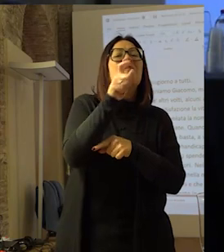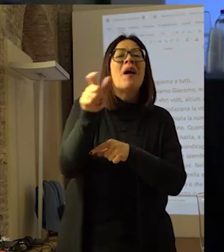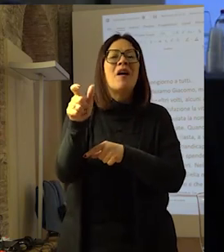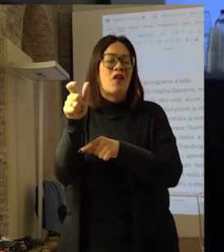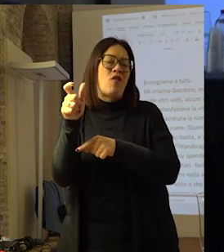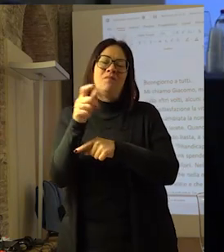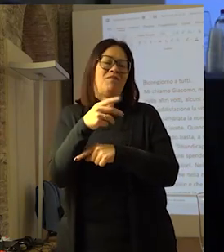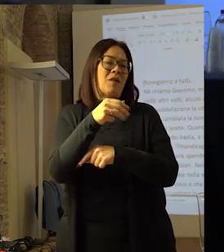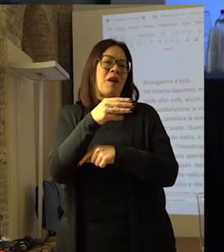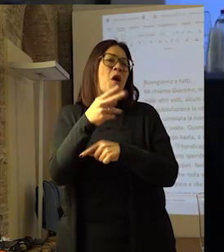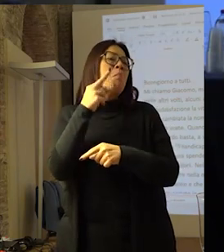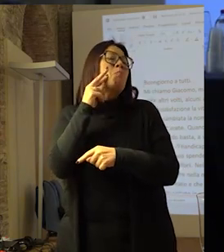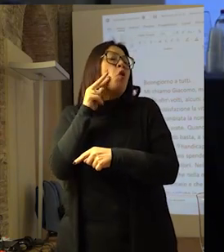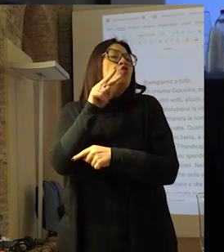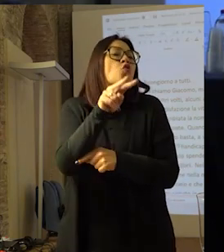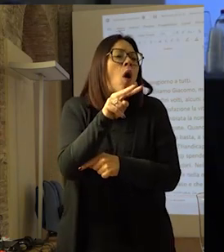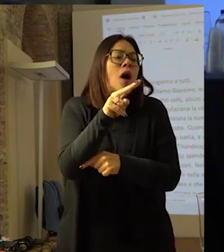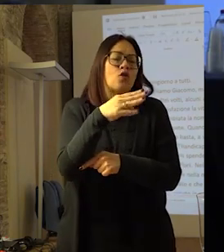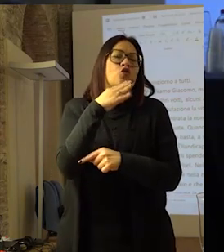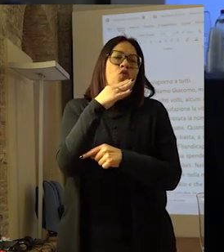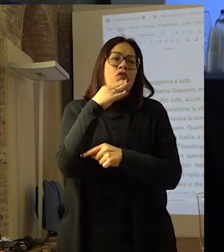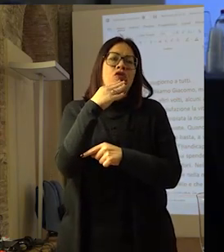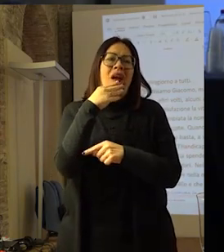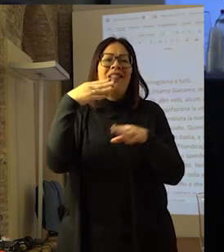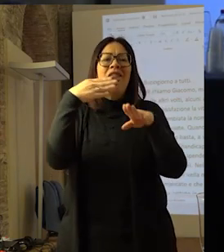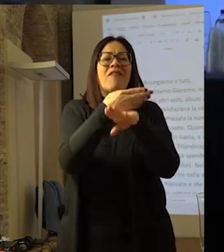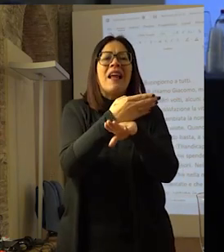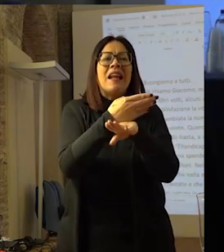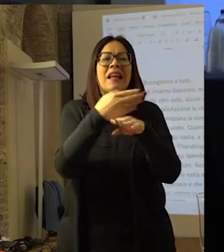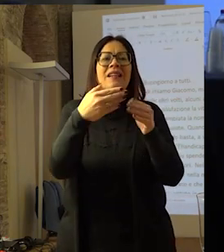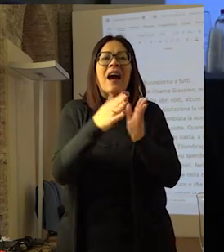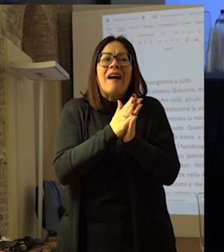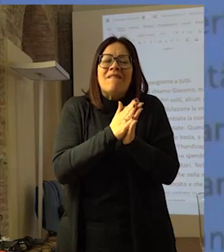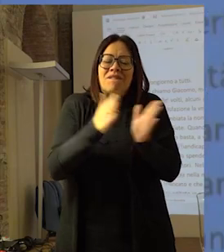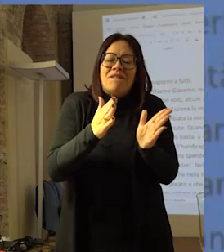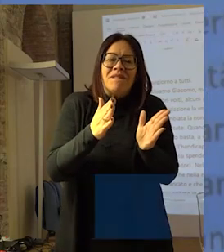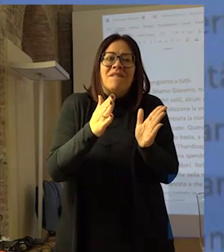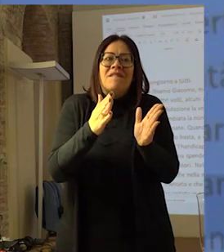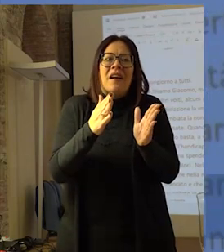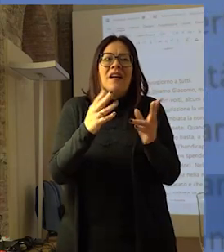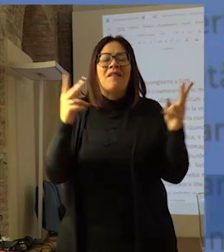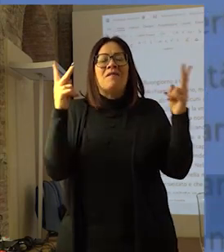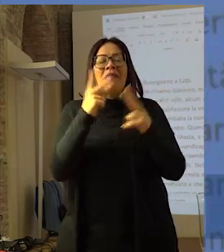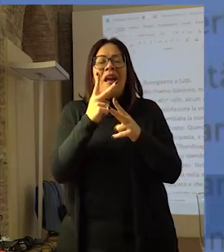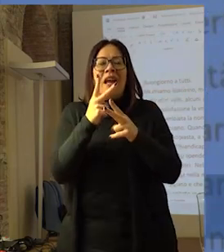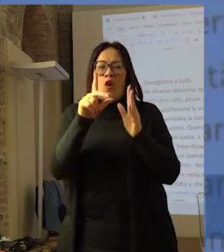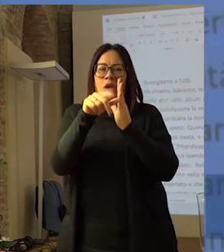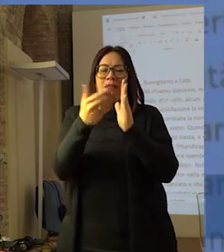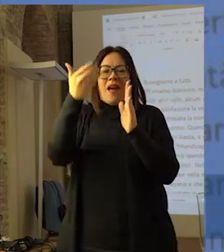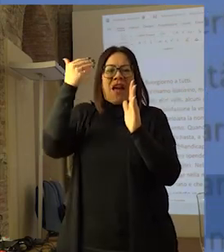basta a volte ad allargare una ferita di necessità aperta. Non è lontanissimo il tempo in cui sono